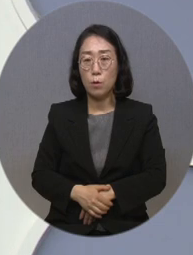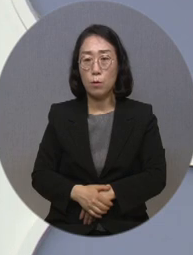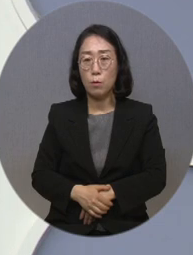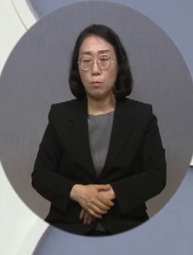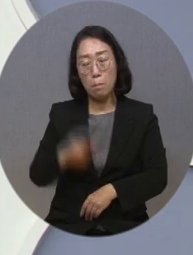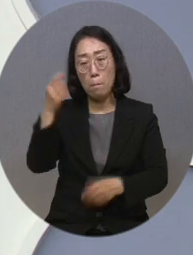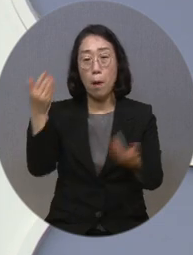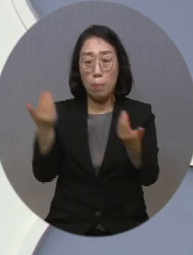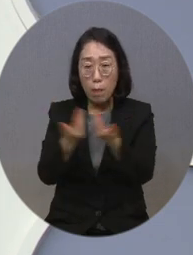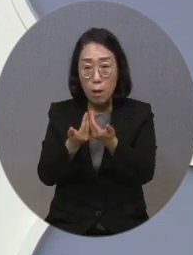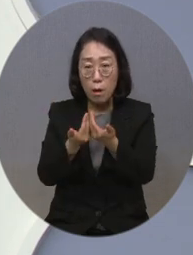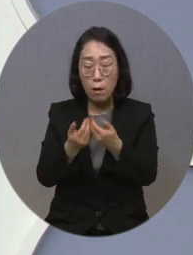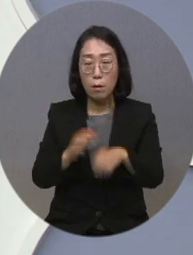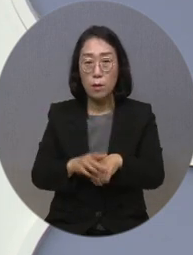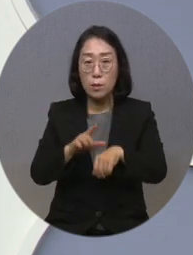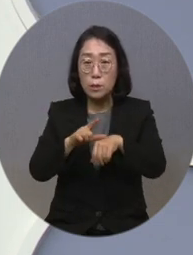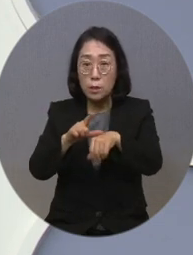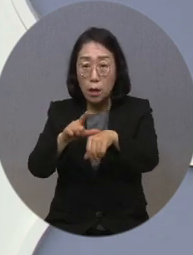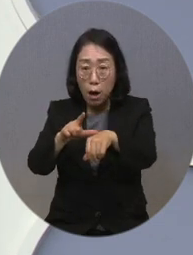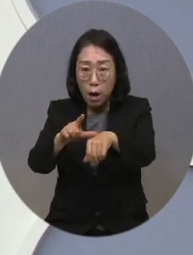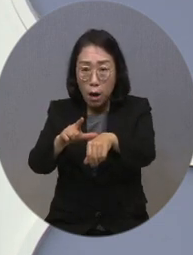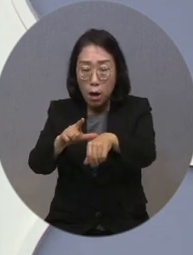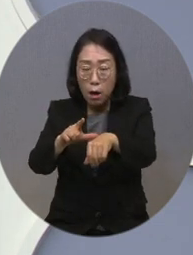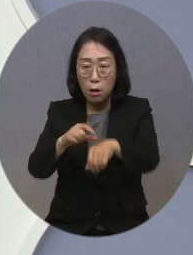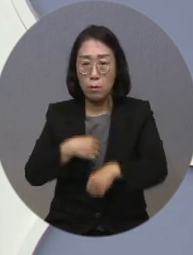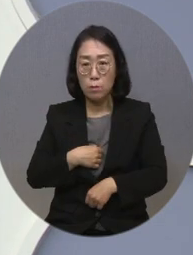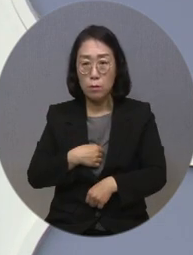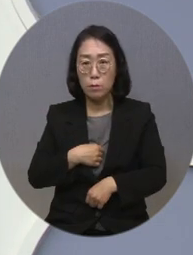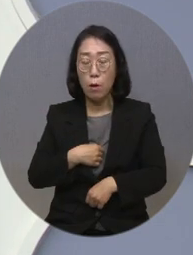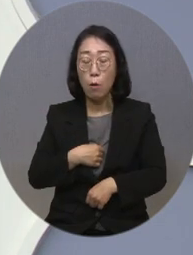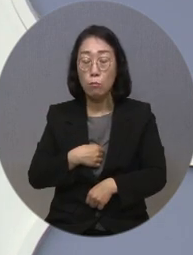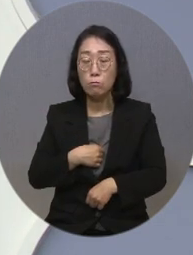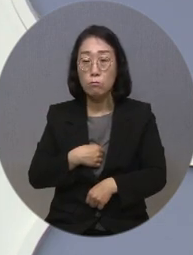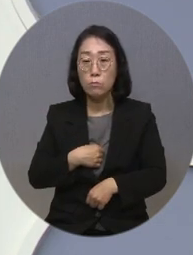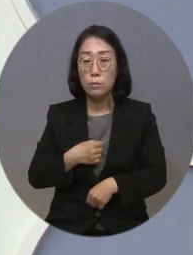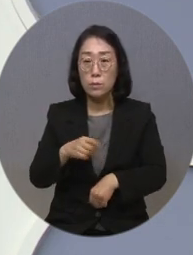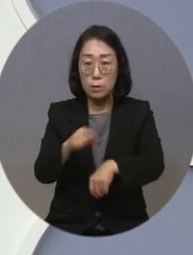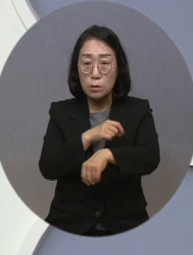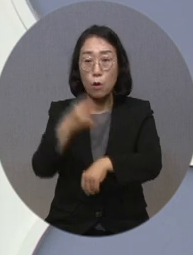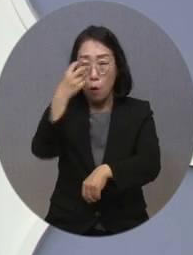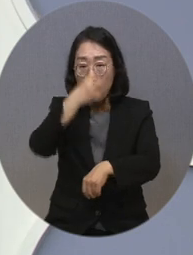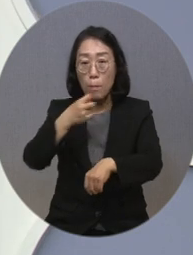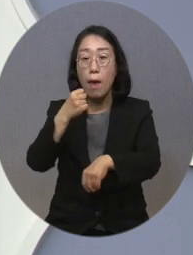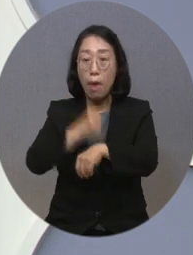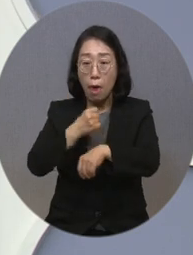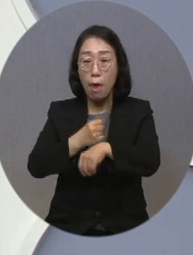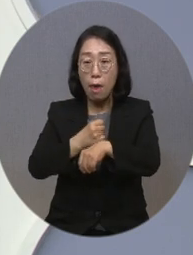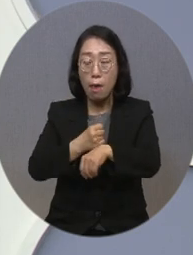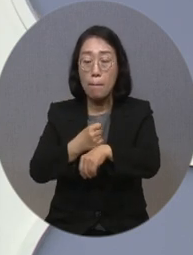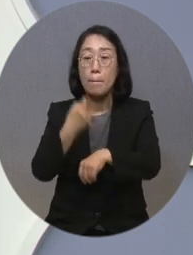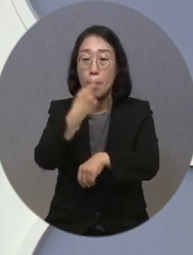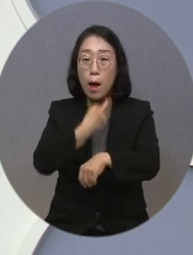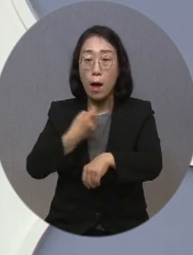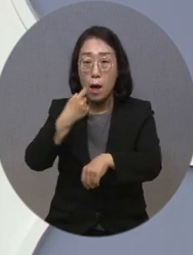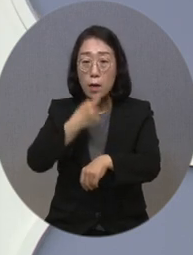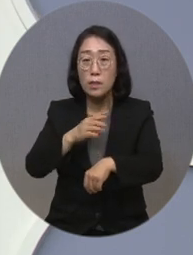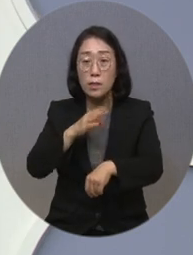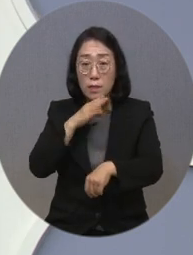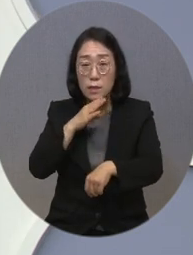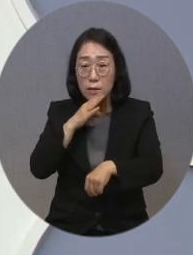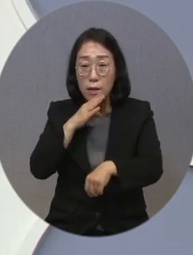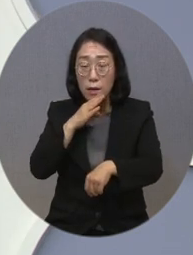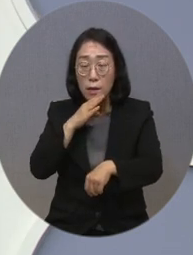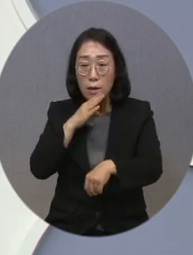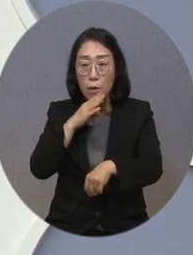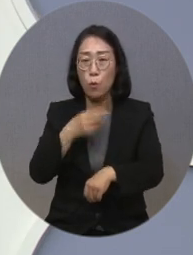되면서 이제 민주당이 좀 불리해지니까 특검 뽑고 대장동 게이트 특검하자 말은 이렇게 해놓고 실행은